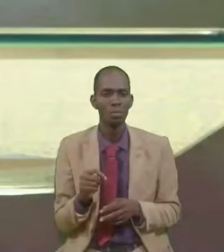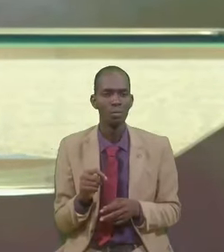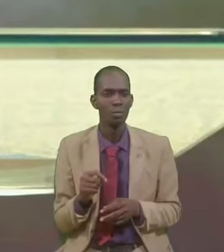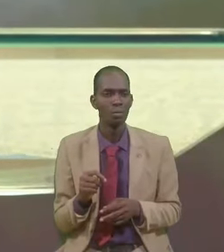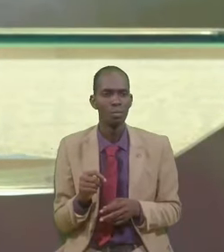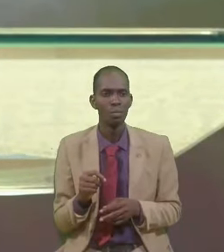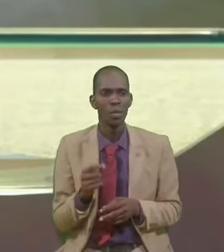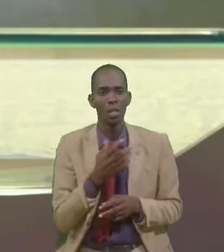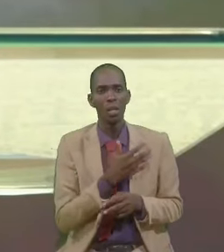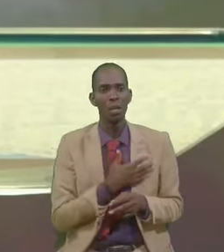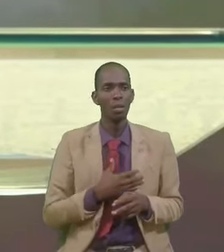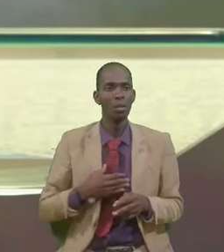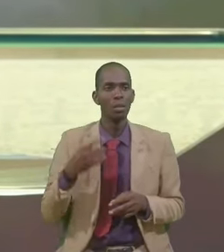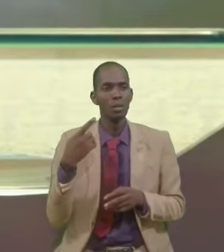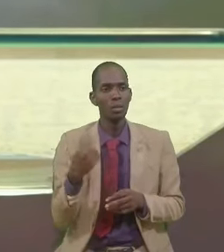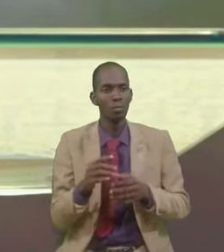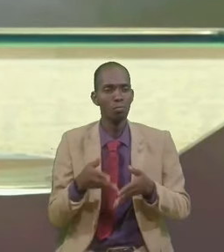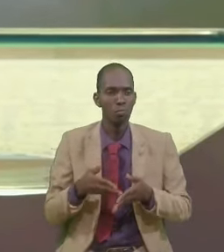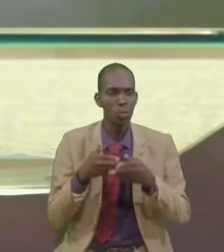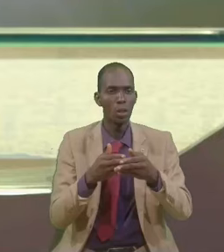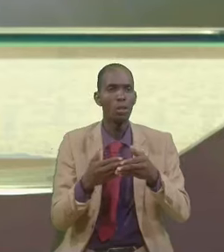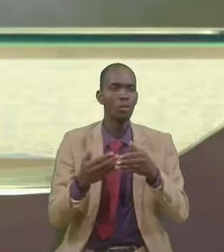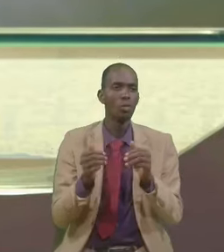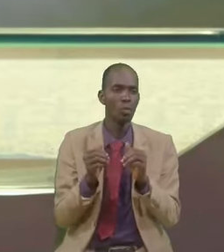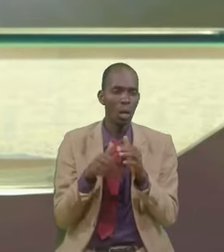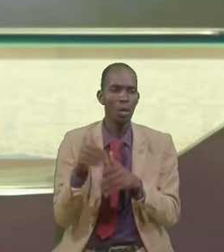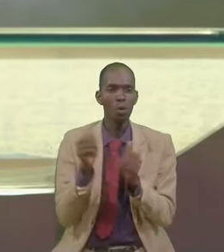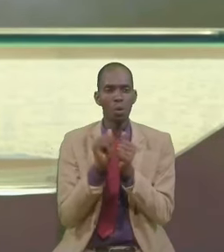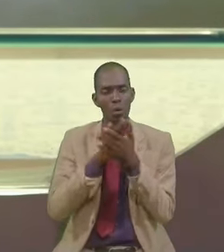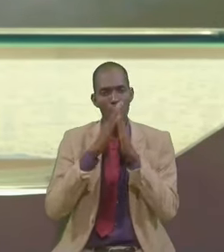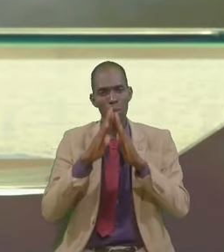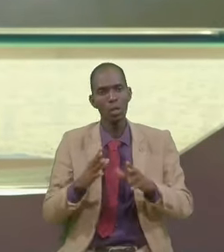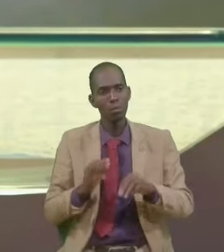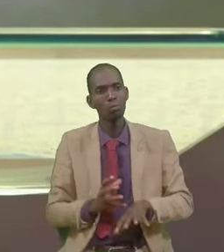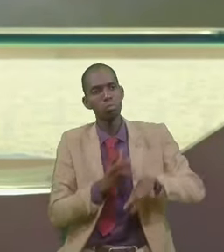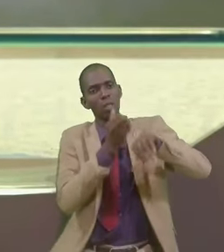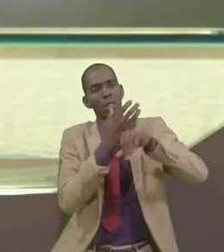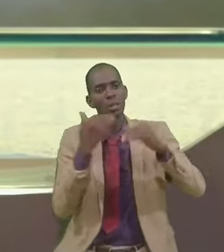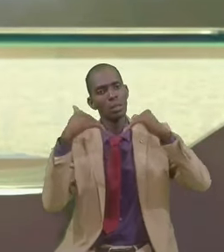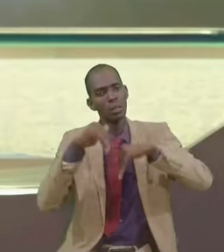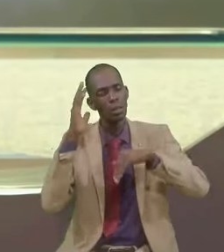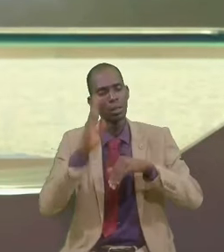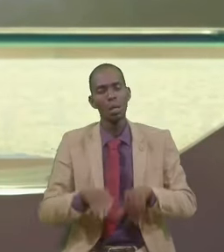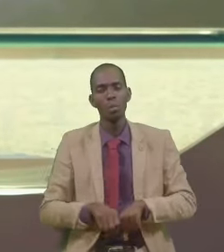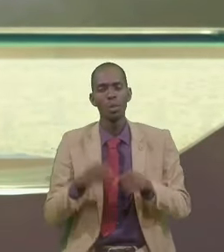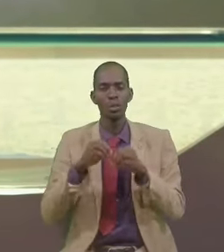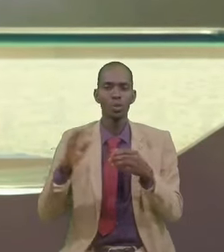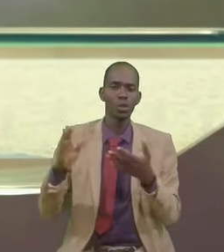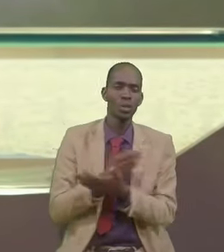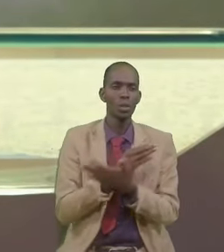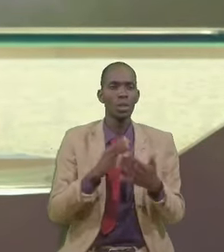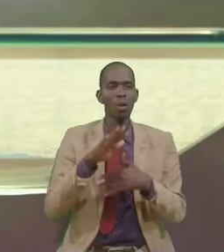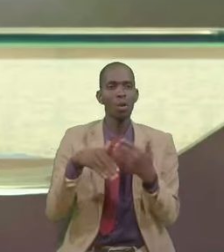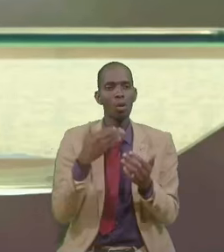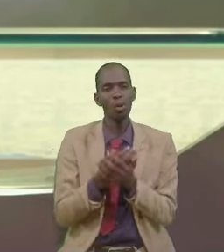paix. Les montagnes et les collines éclateront d'allégresse devant vous et tous les arbres de la